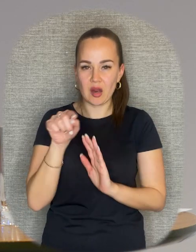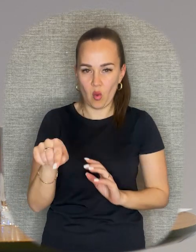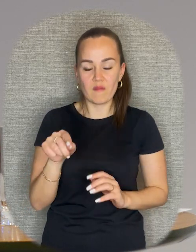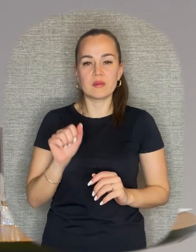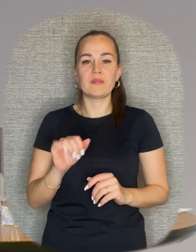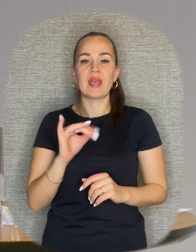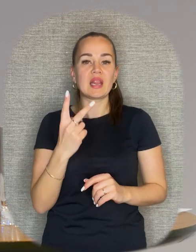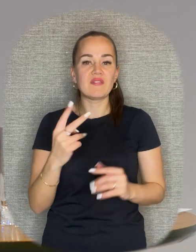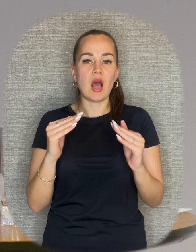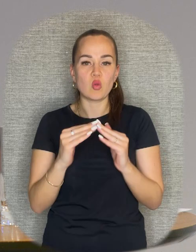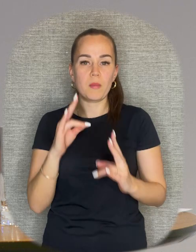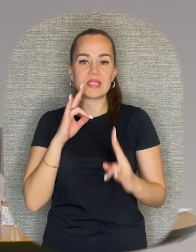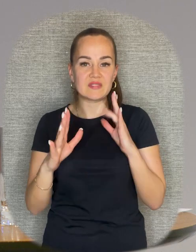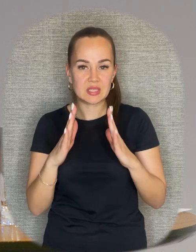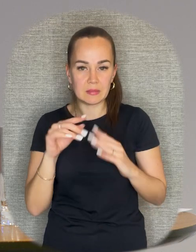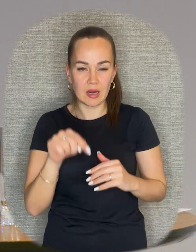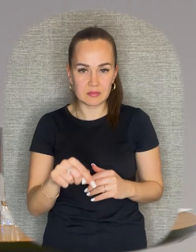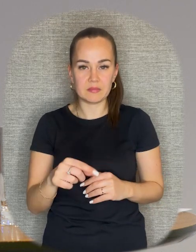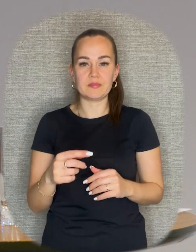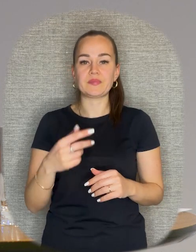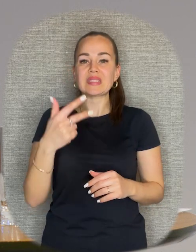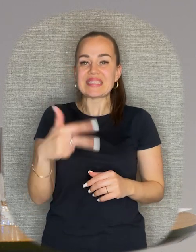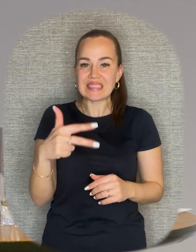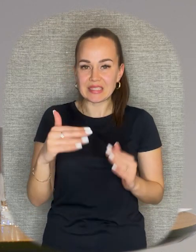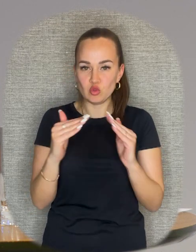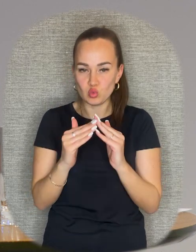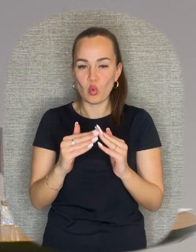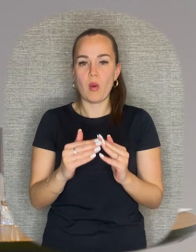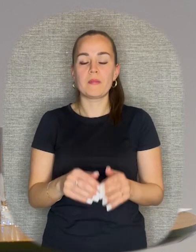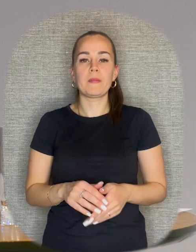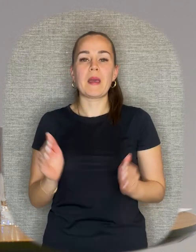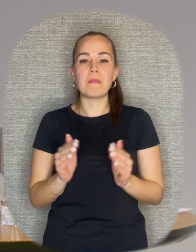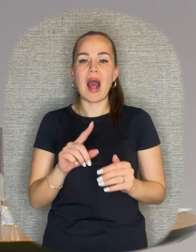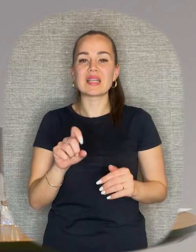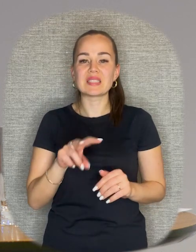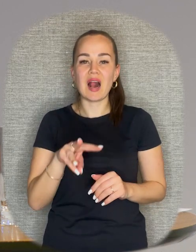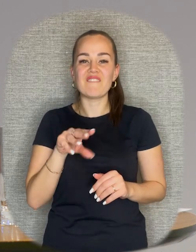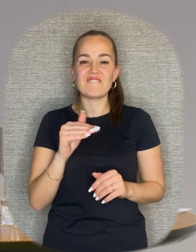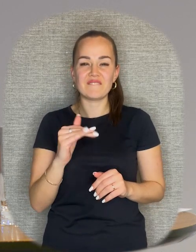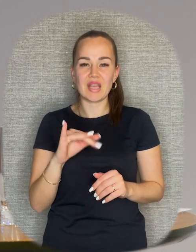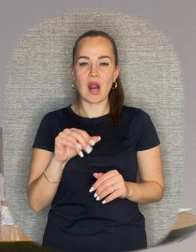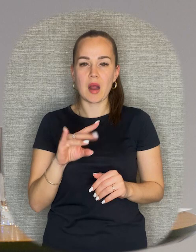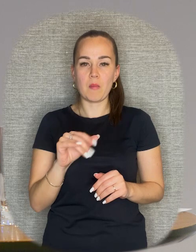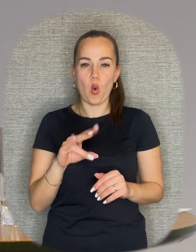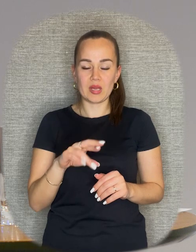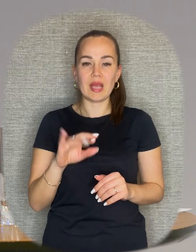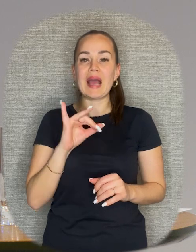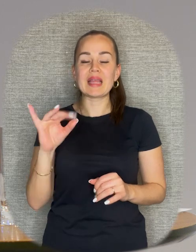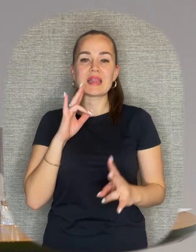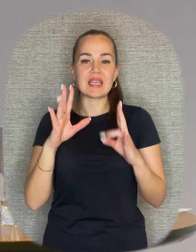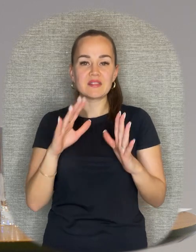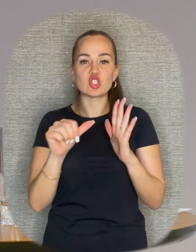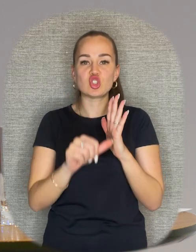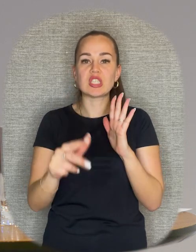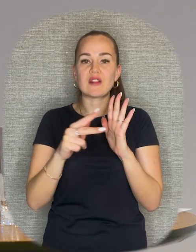мемориал гангутской мемориал и два дома на Невском проспекте это Невский 30 малый зал филармонии и Невский проспект